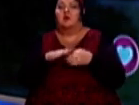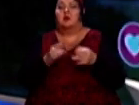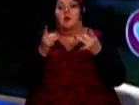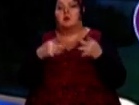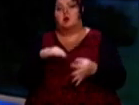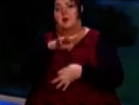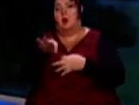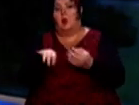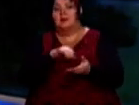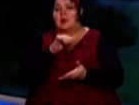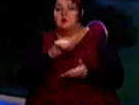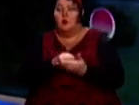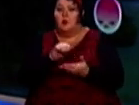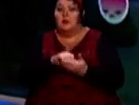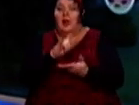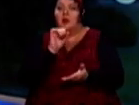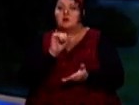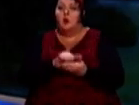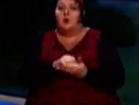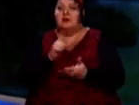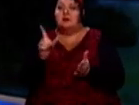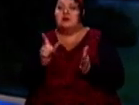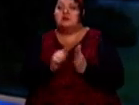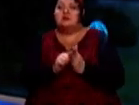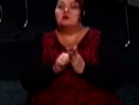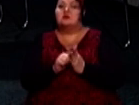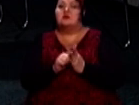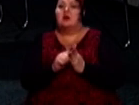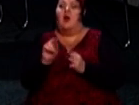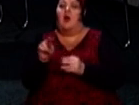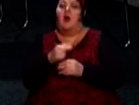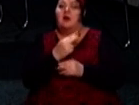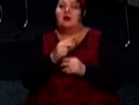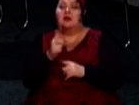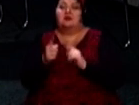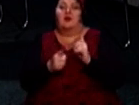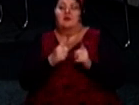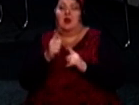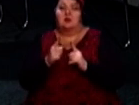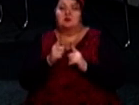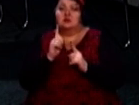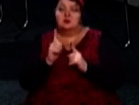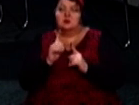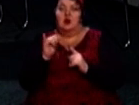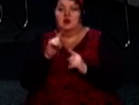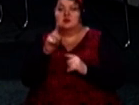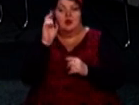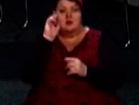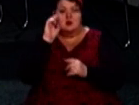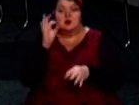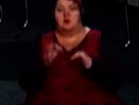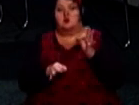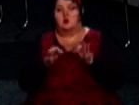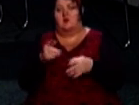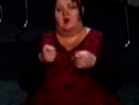документація, а документація з реставрації. Розумієте? І тому це Державна судова